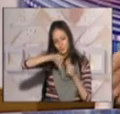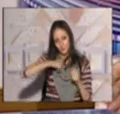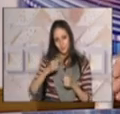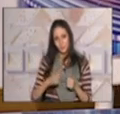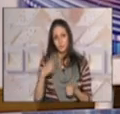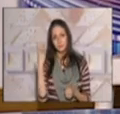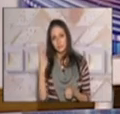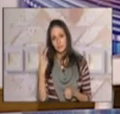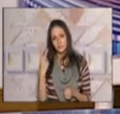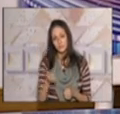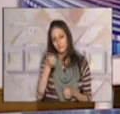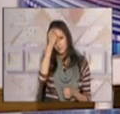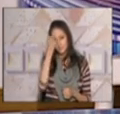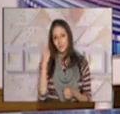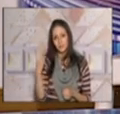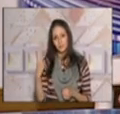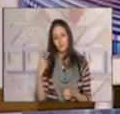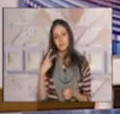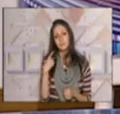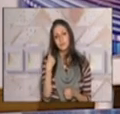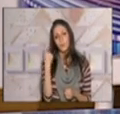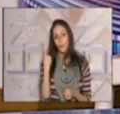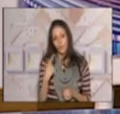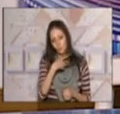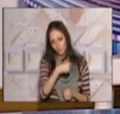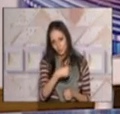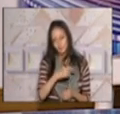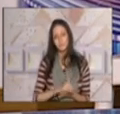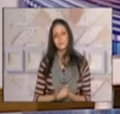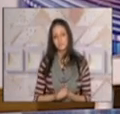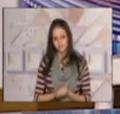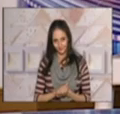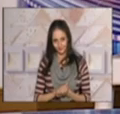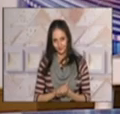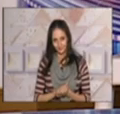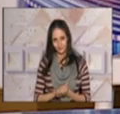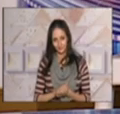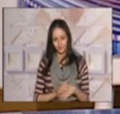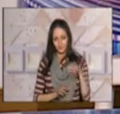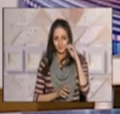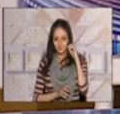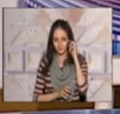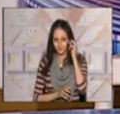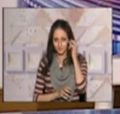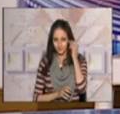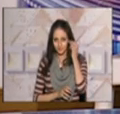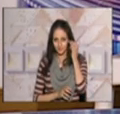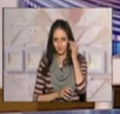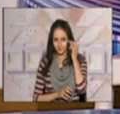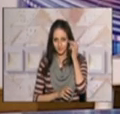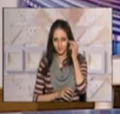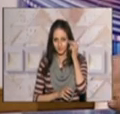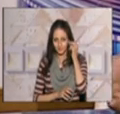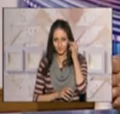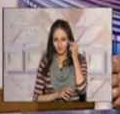2020، واتأخرت بس الحفلة شوية ل 2021. الجائزة زي ما حضرتك أشرت هي